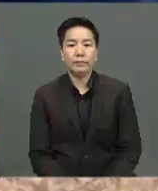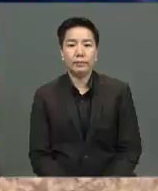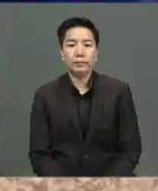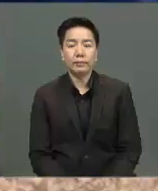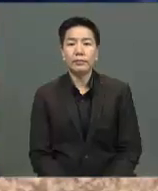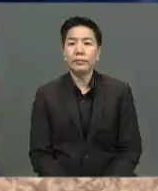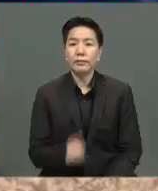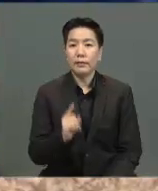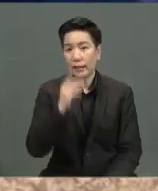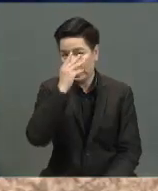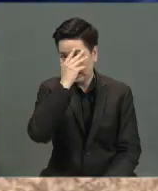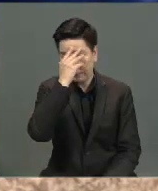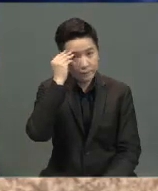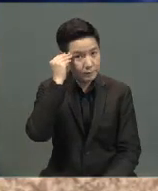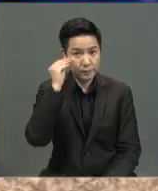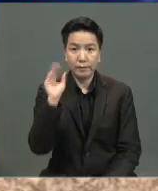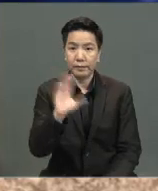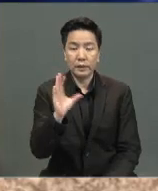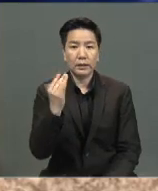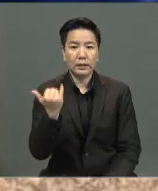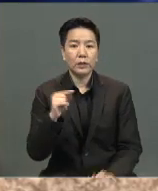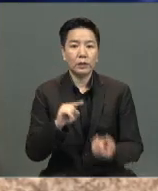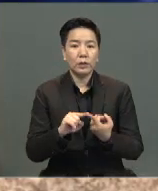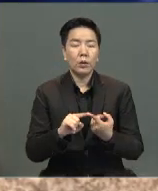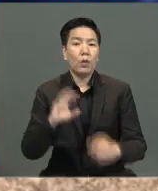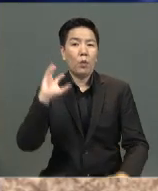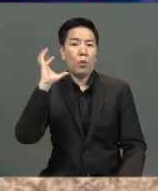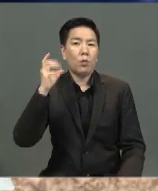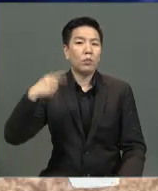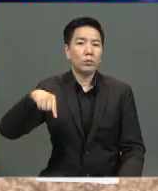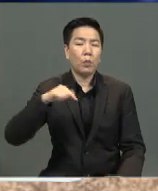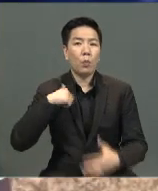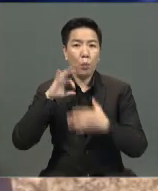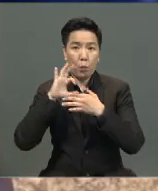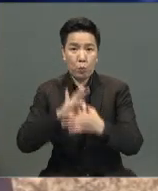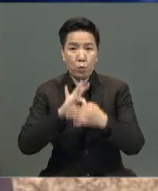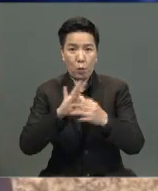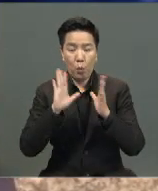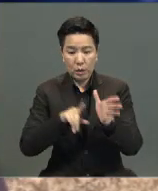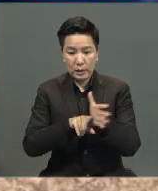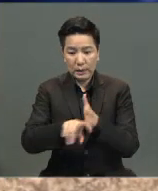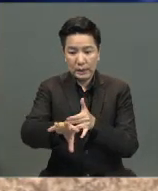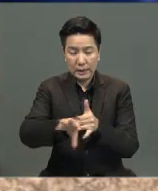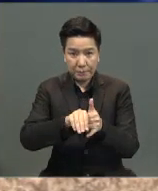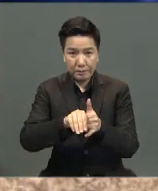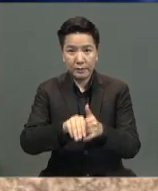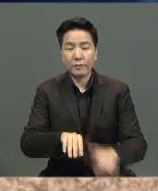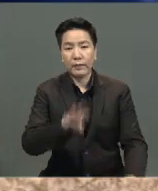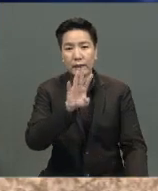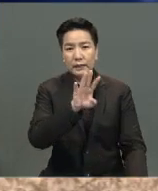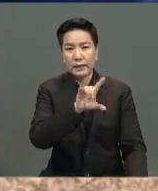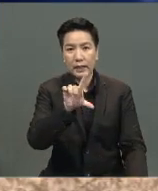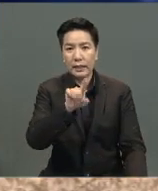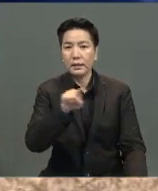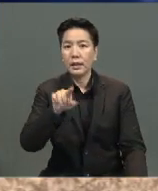แต่อย่าลืมว่าสถานการณ์โลกยังน่าเป็นห่วงอยู่ขณะนี้ทั่วโลกมีคนติดเชื้อเป็น 4-5 ล้านคนแล้